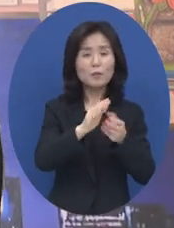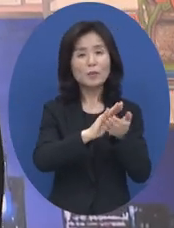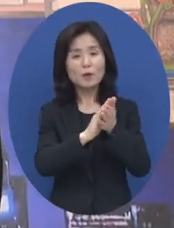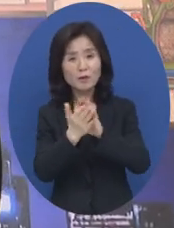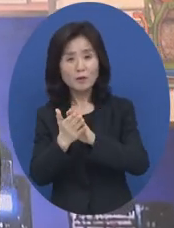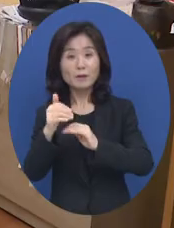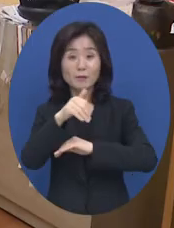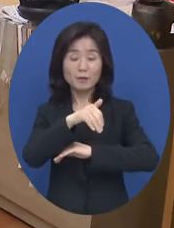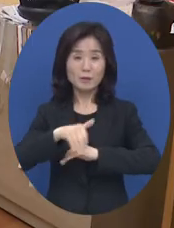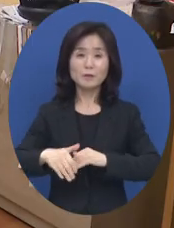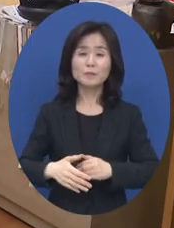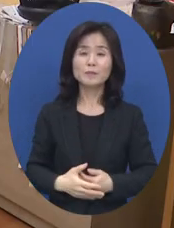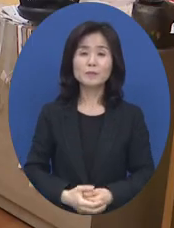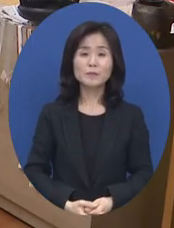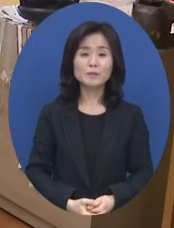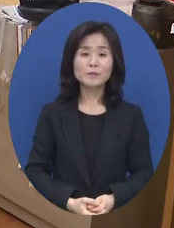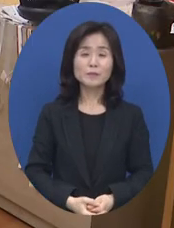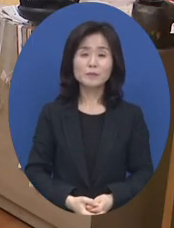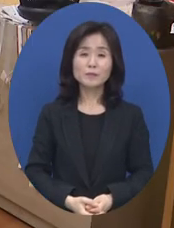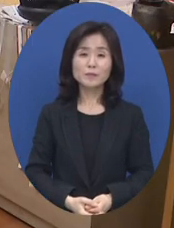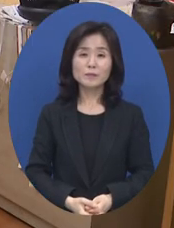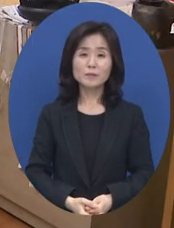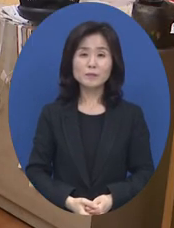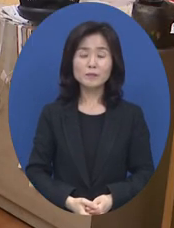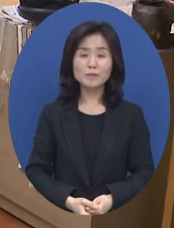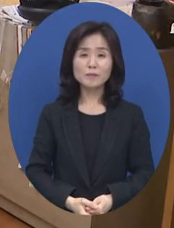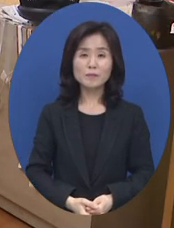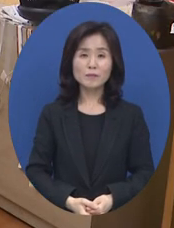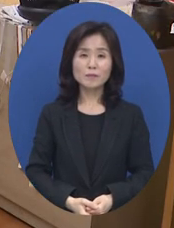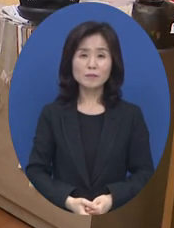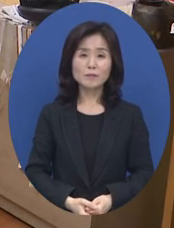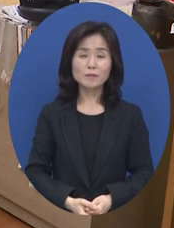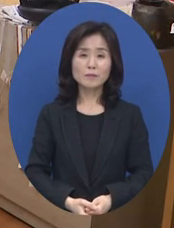방침입니다 경주 tv 구형 수입니다